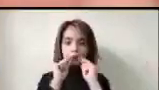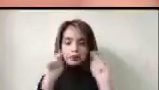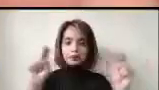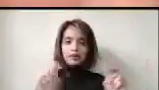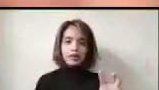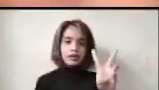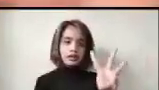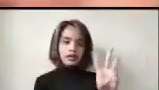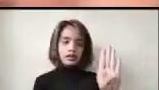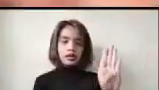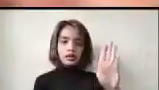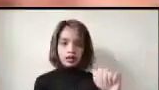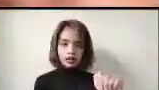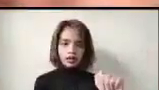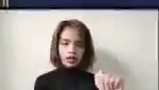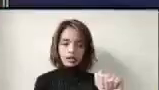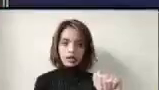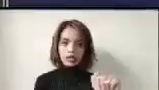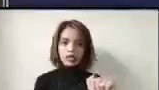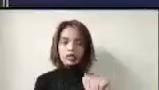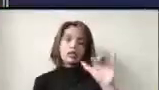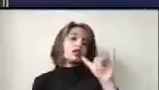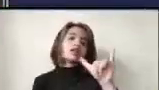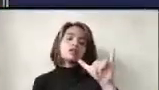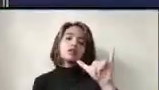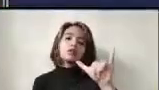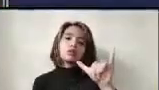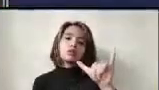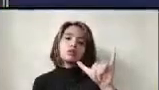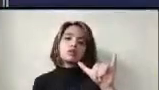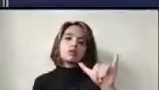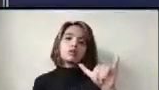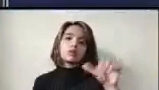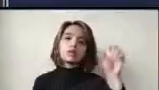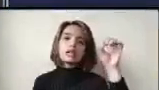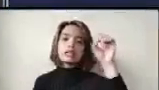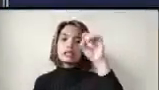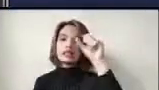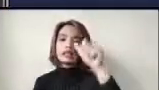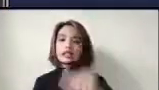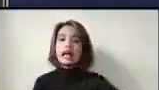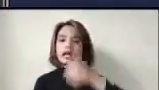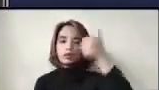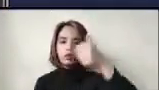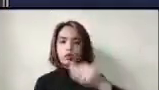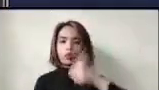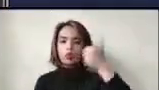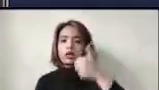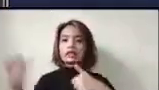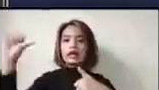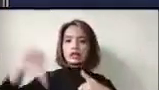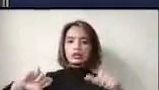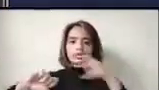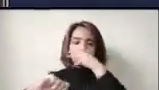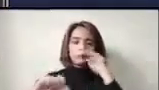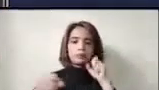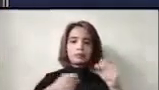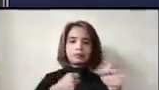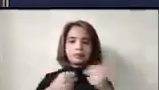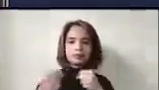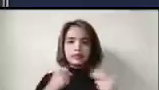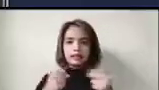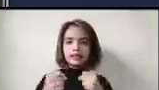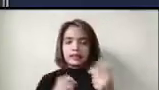na itinuturing na underdog sa naturang salpukan. I can still remember no yung prediction sa US ng 20